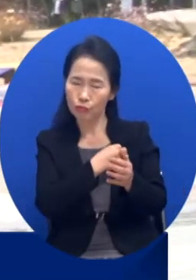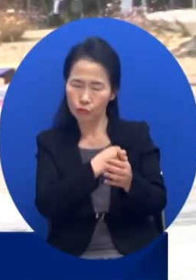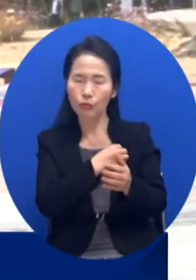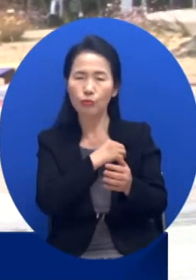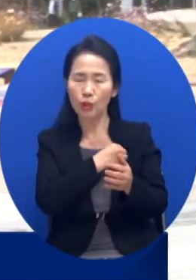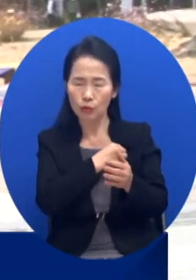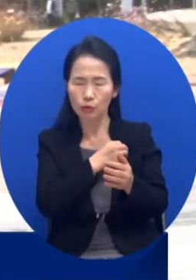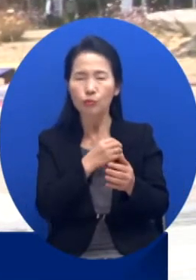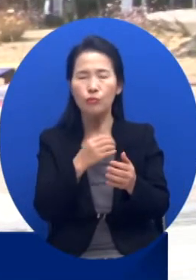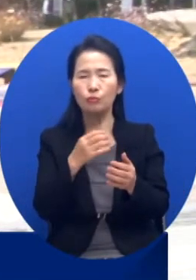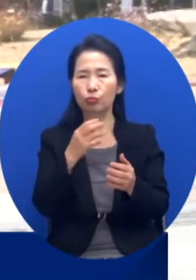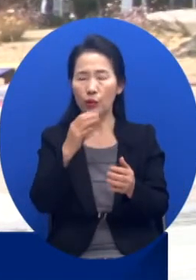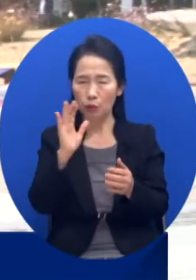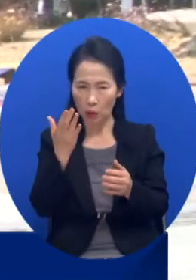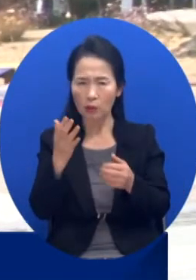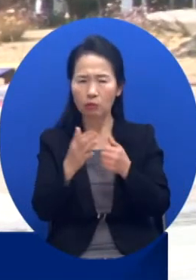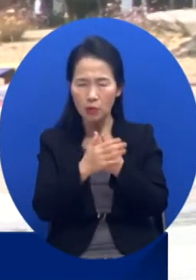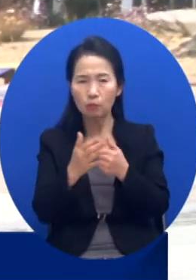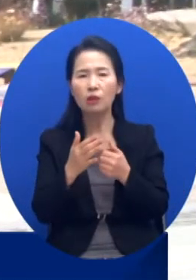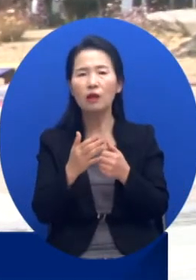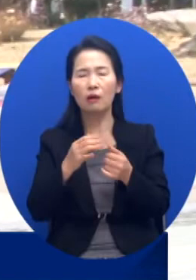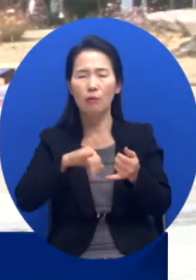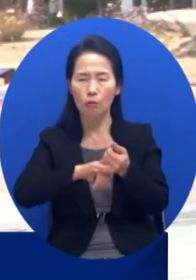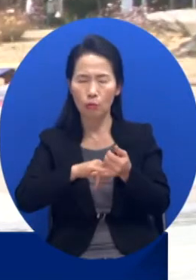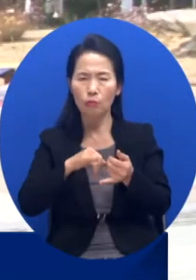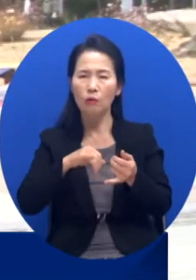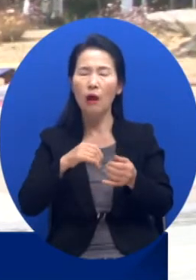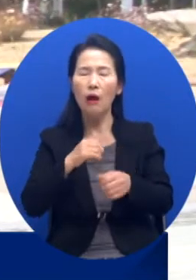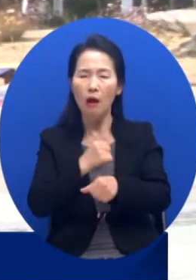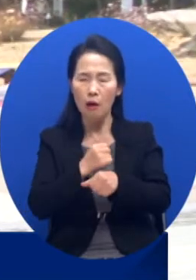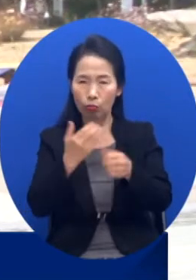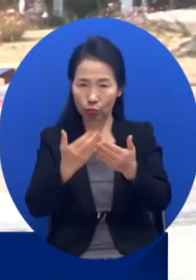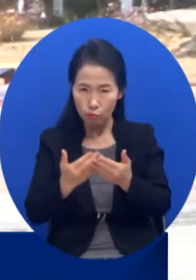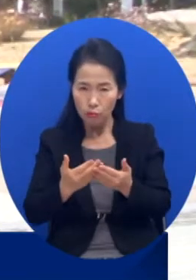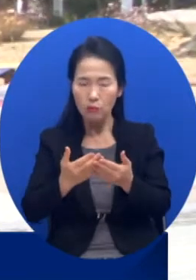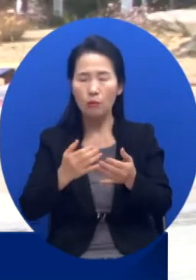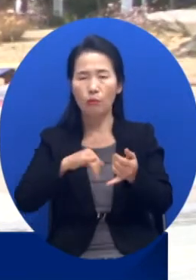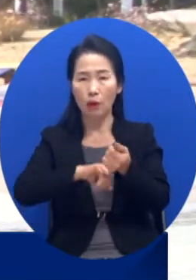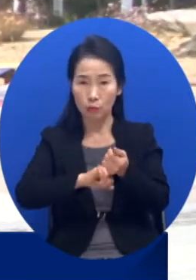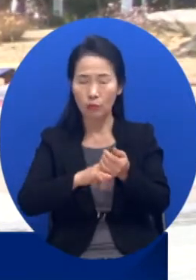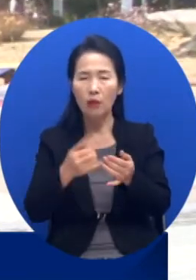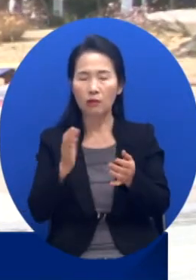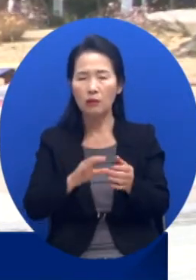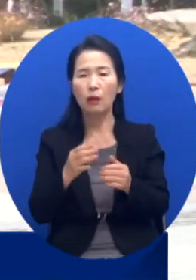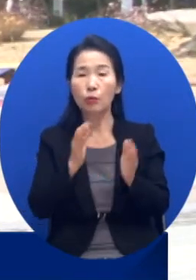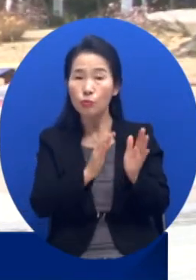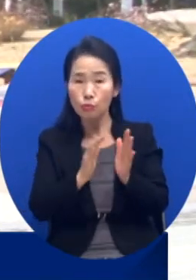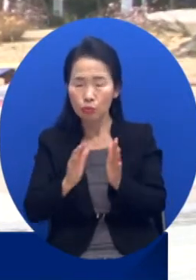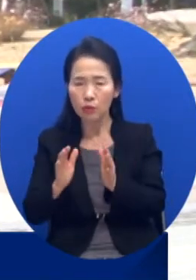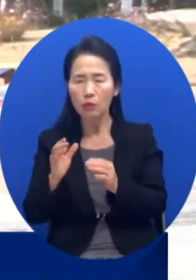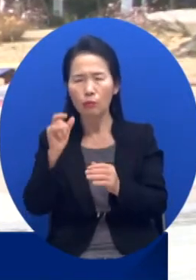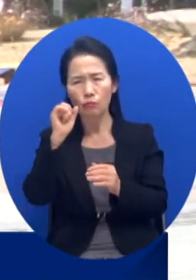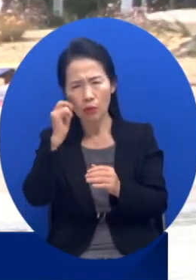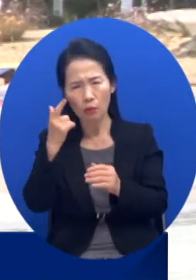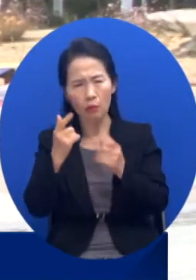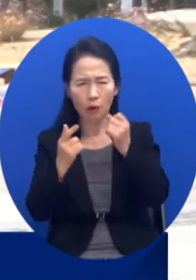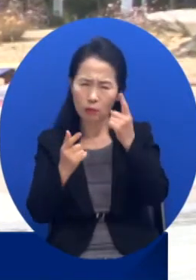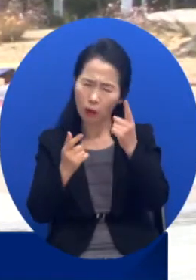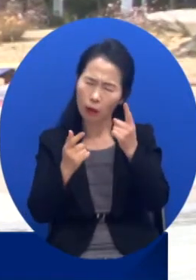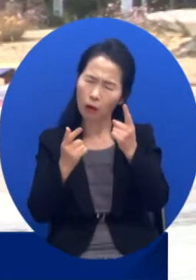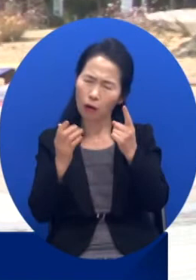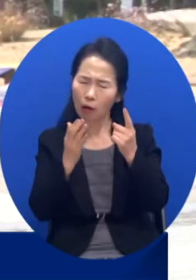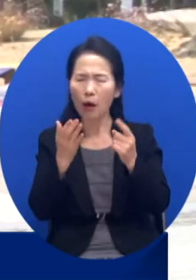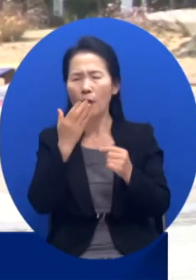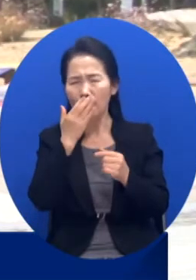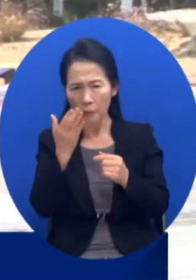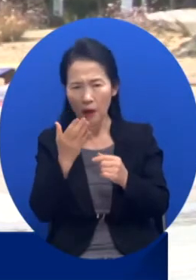해서 6개월인데 그게 6개월이 준비하는 과정이 6개월이 될 수도 있고 한 달이 될수 있는데